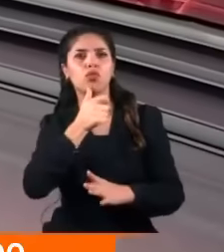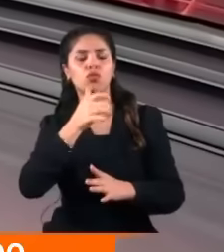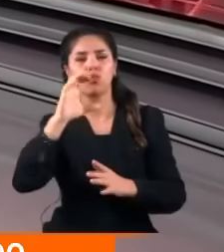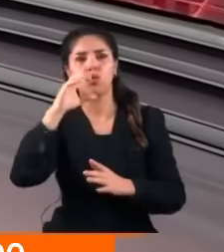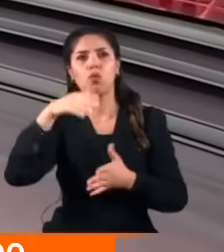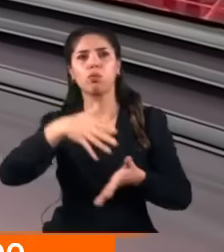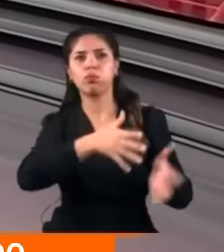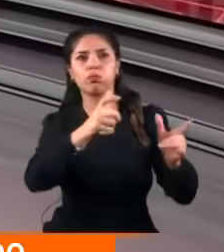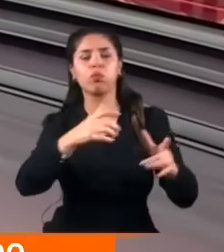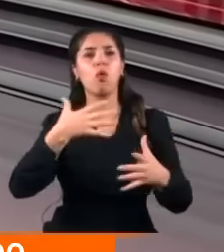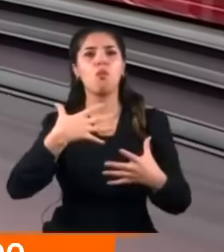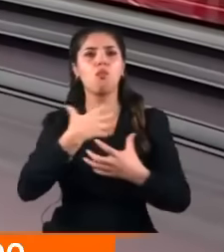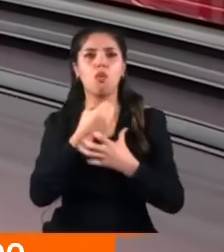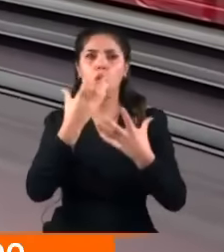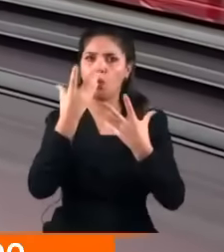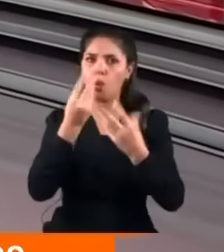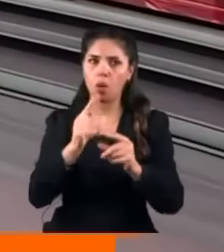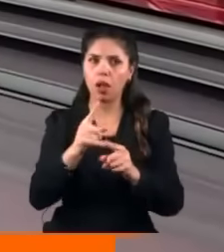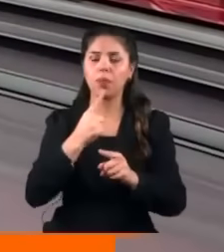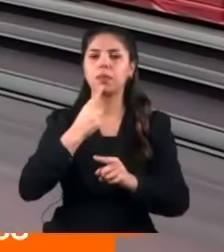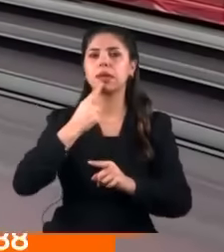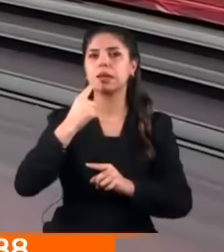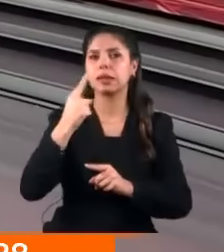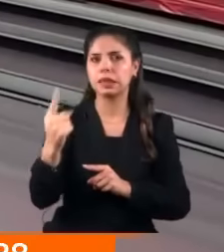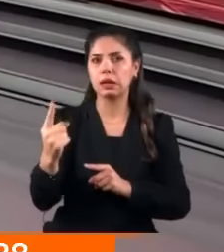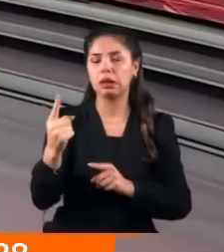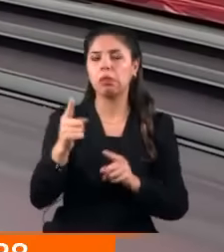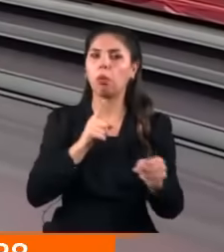olabileceği yönünde yönlendirmeler yaptığı duyuluyor.